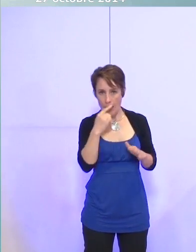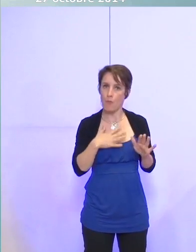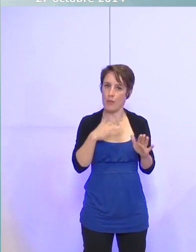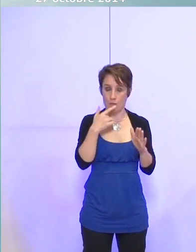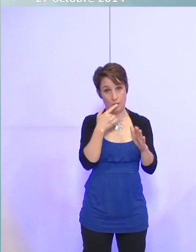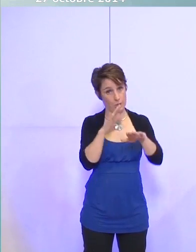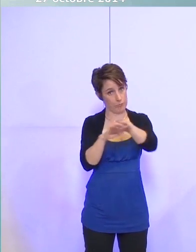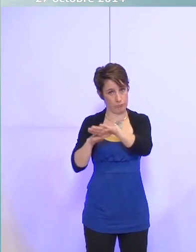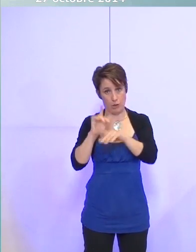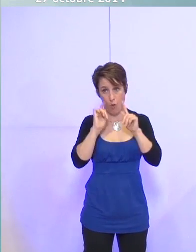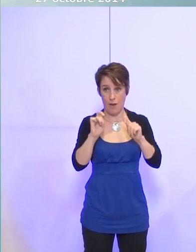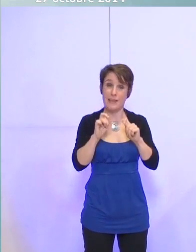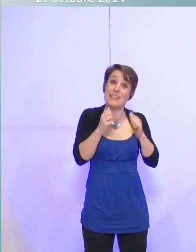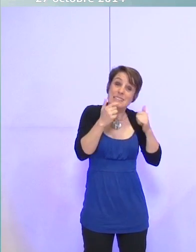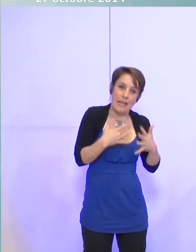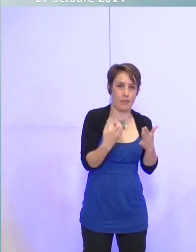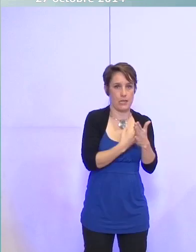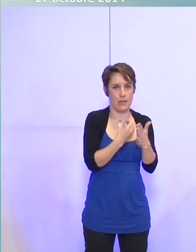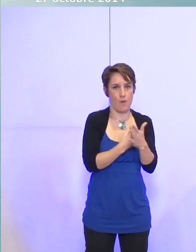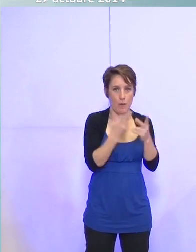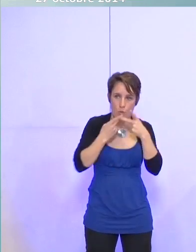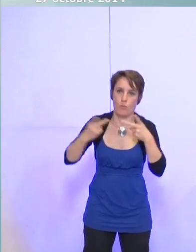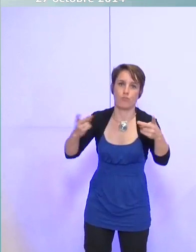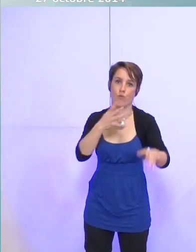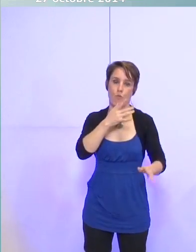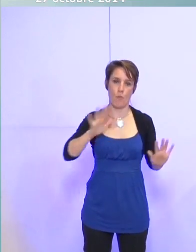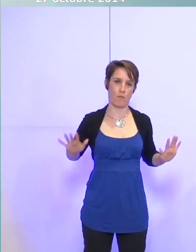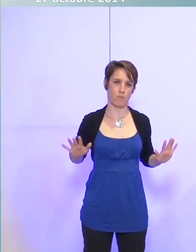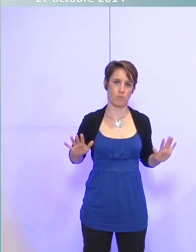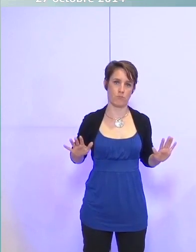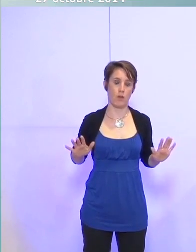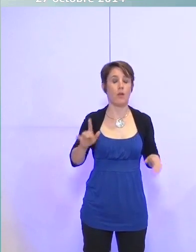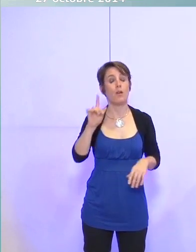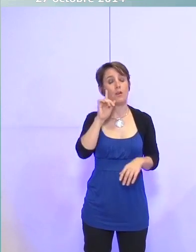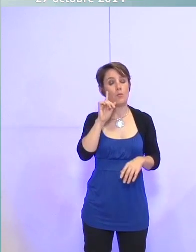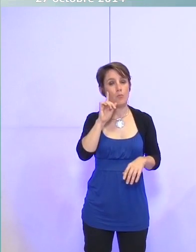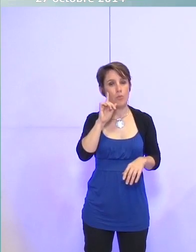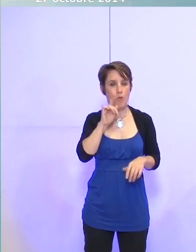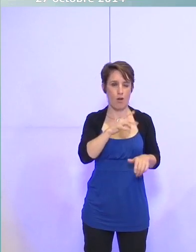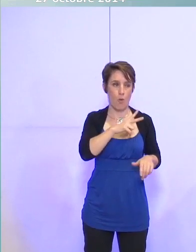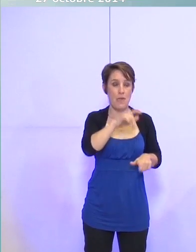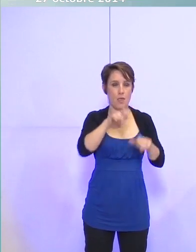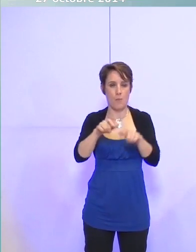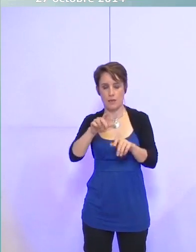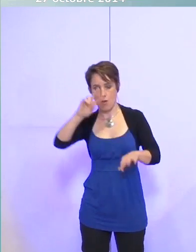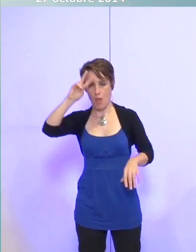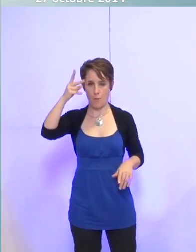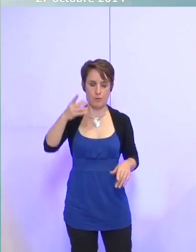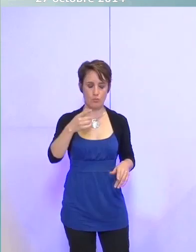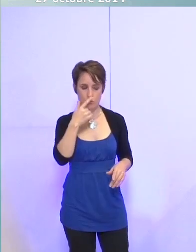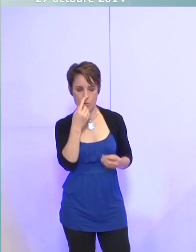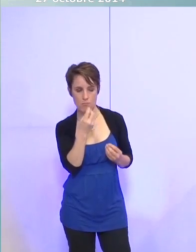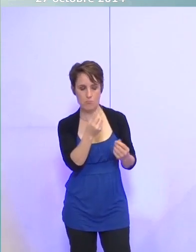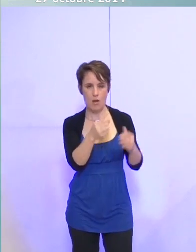certaines données comme ne pouvant pas être diffusées sur la toile. Il faut savoir que les gens qui ont l'habitude de ces choses-là sont capables de